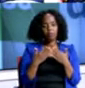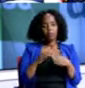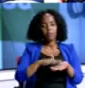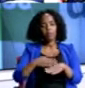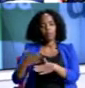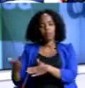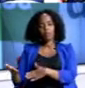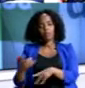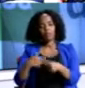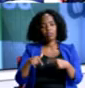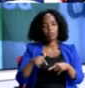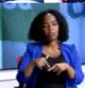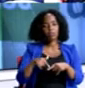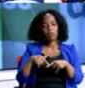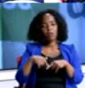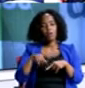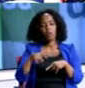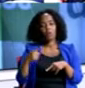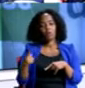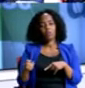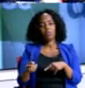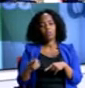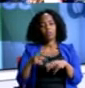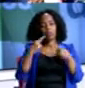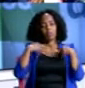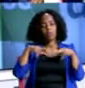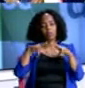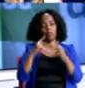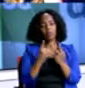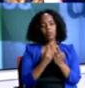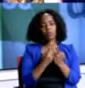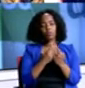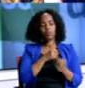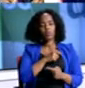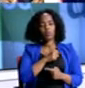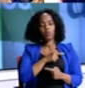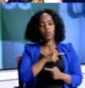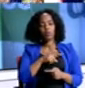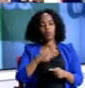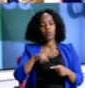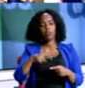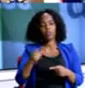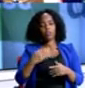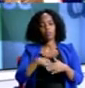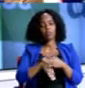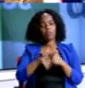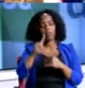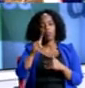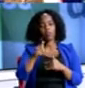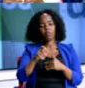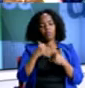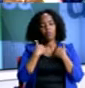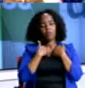afero ke sanifi qalatti nawasani mida wal qunamne soda hawasa ke jiru gafi hawasi